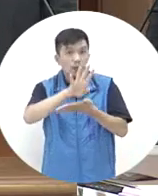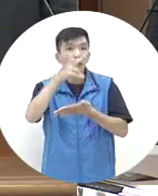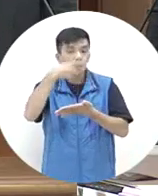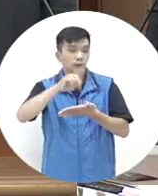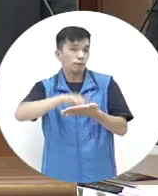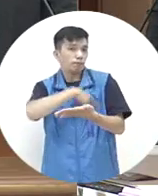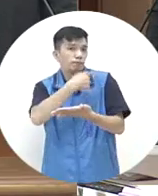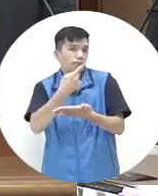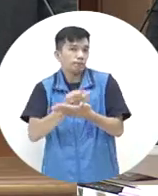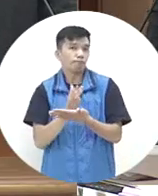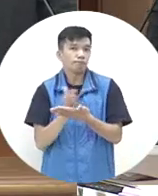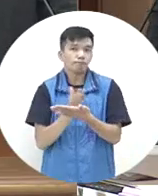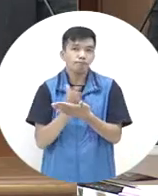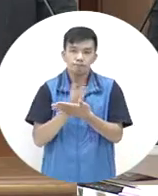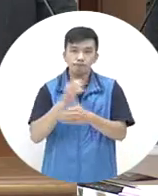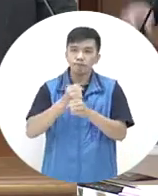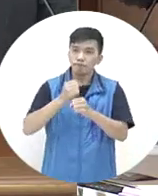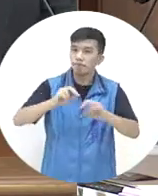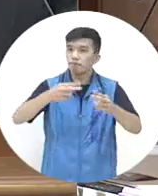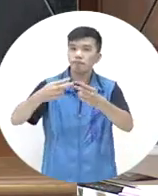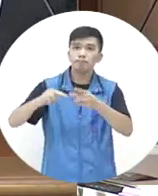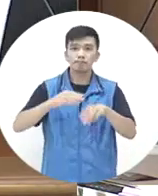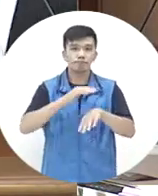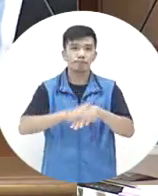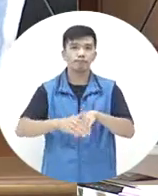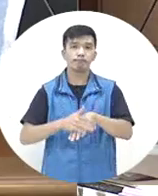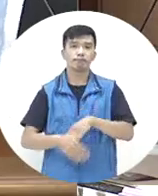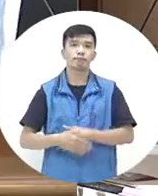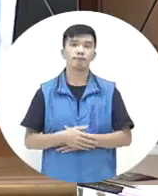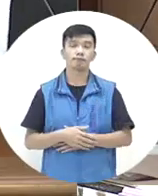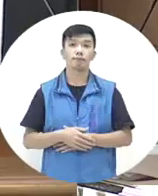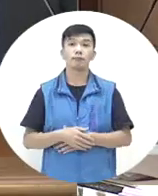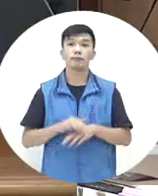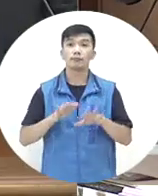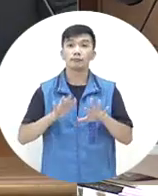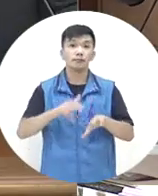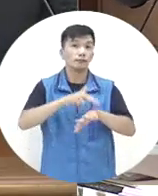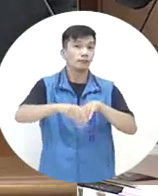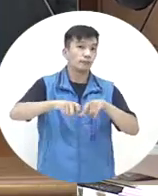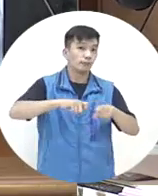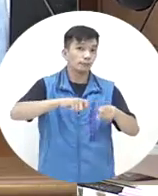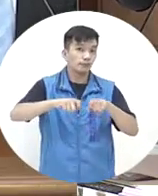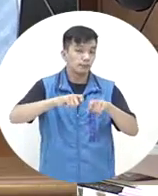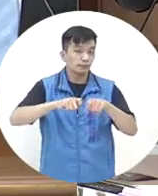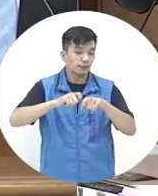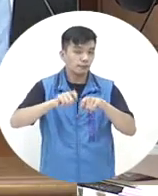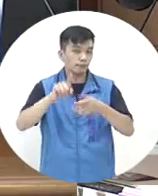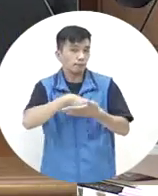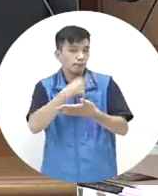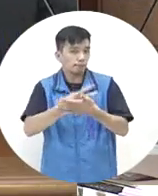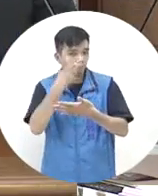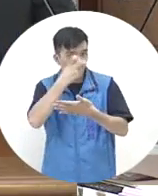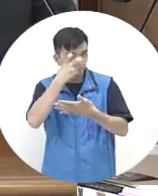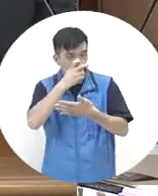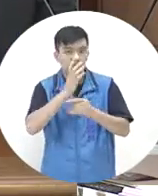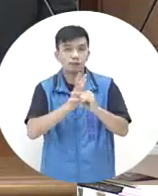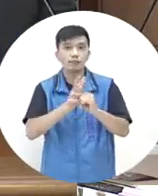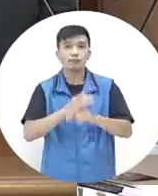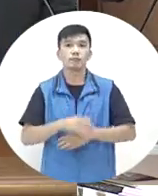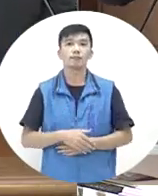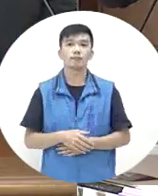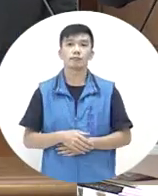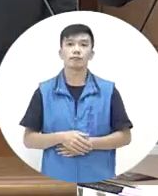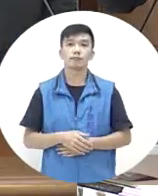把这个部分看怎么样把它做好。所以现在都市的计划现在在通盘检讨当中，在内政 部。市长就是